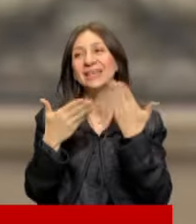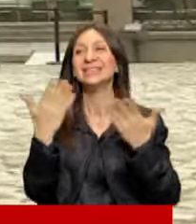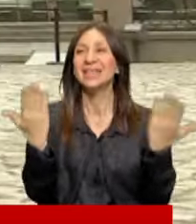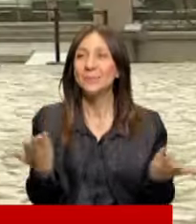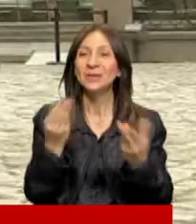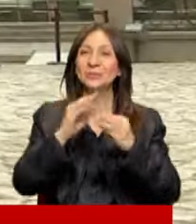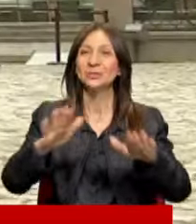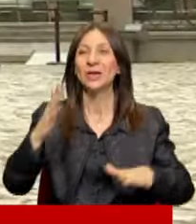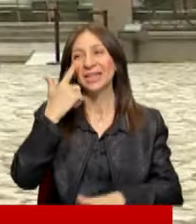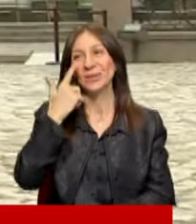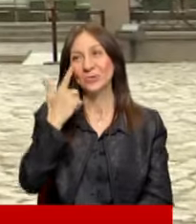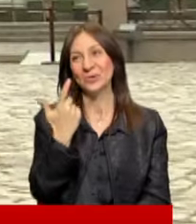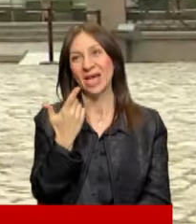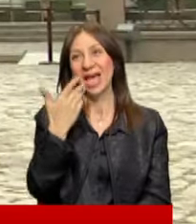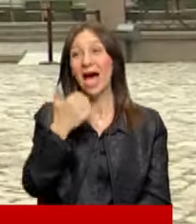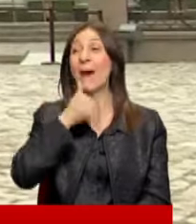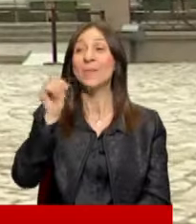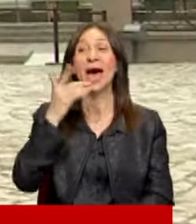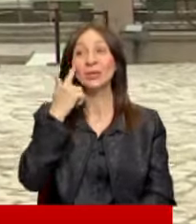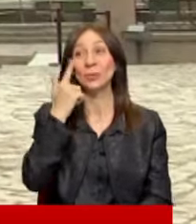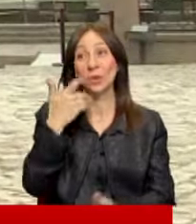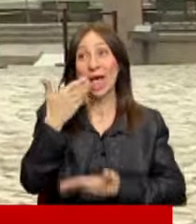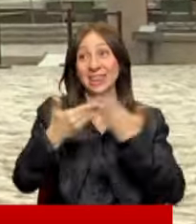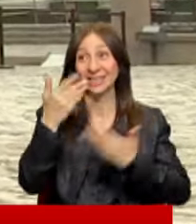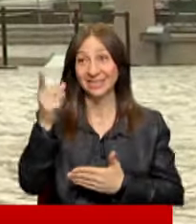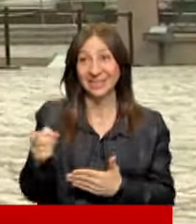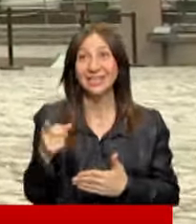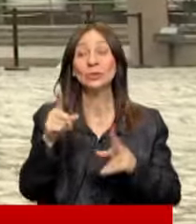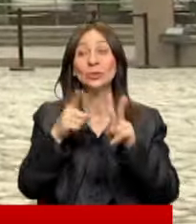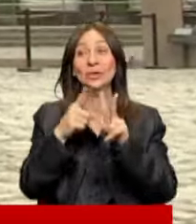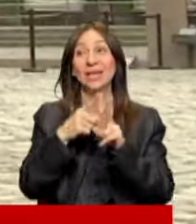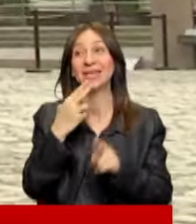hem de çocuk Atatürk'ü, abi Atatürk'ü anlattı. Nükhet Aşkın bizlere.